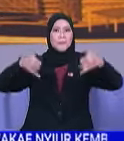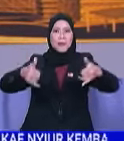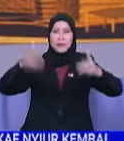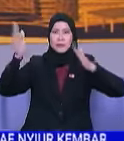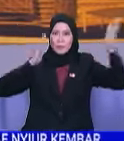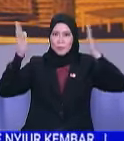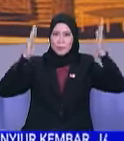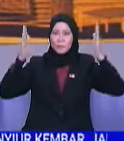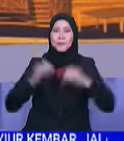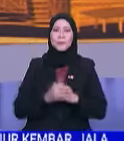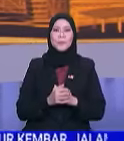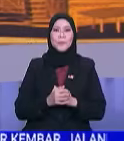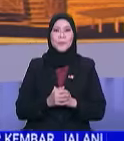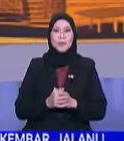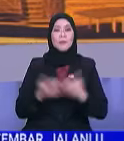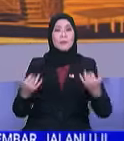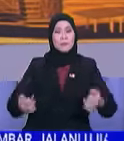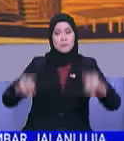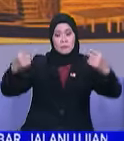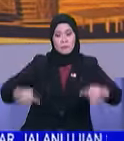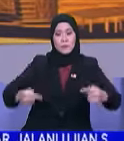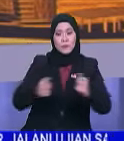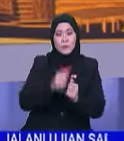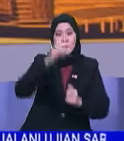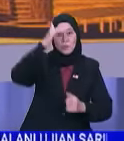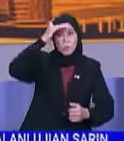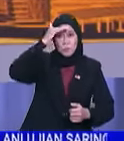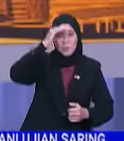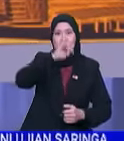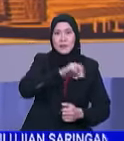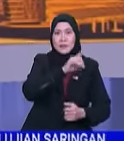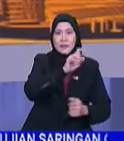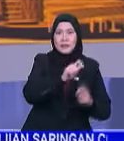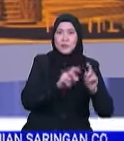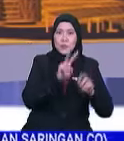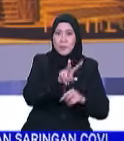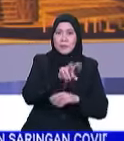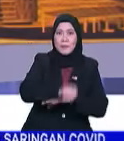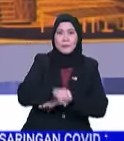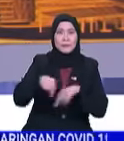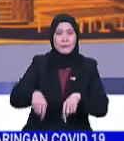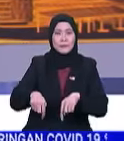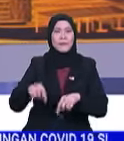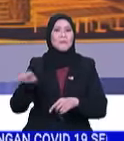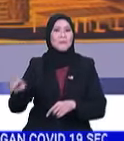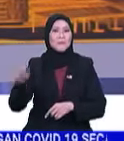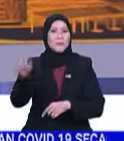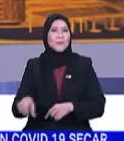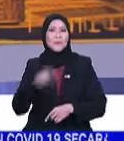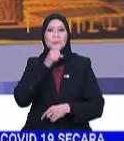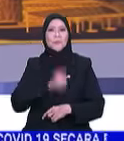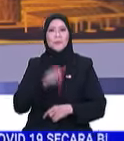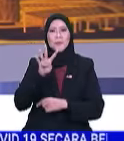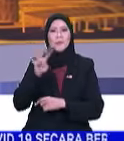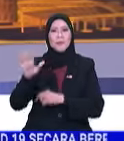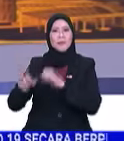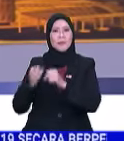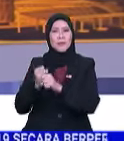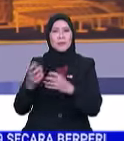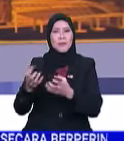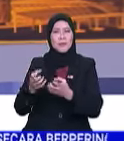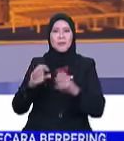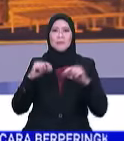ini. Justru menjelang aksi dengan Johor Darul Tazim JDT2 malam ini, pengendali berusia 45 tahun itu mahu